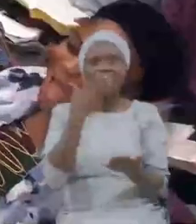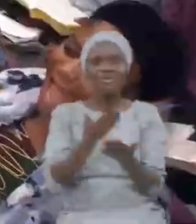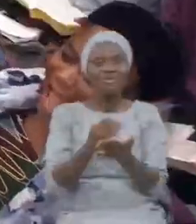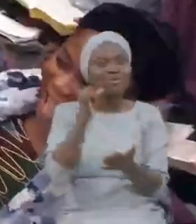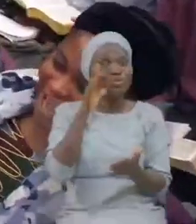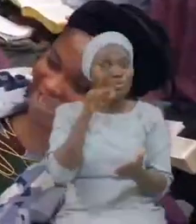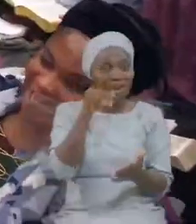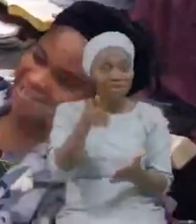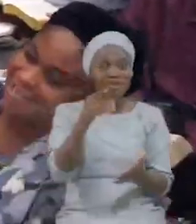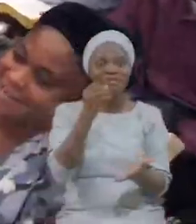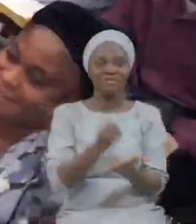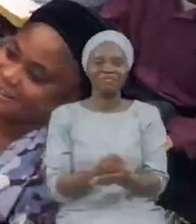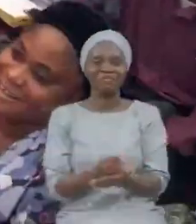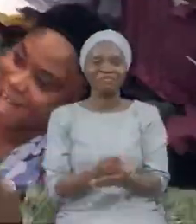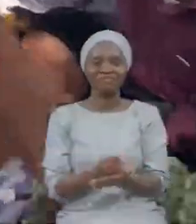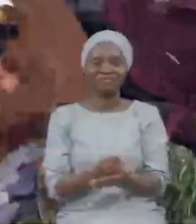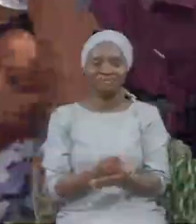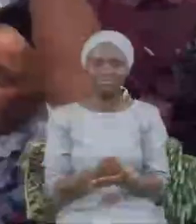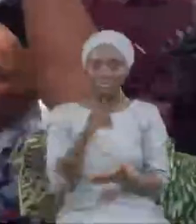bien. Où êtes-vous?